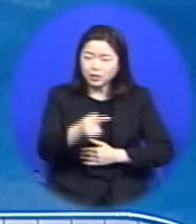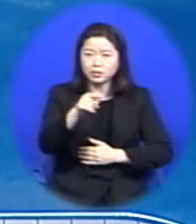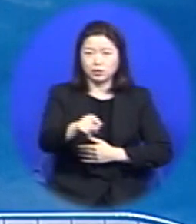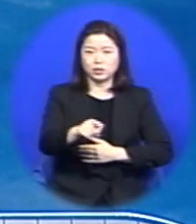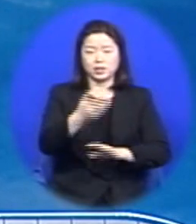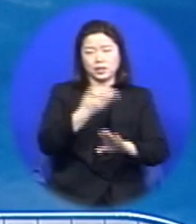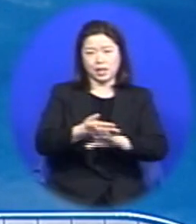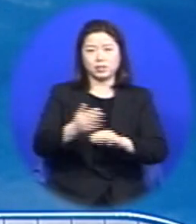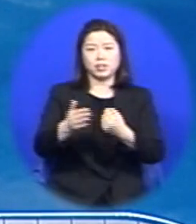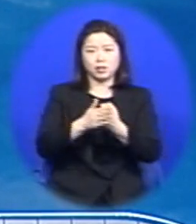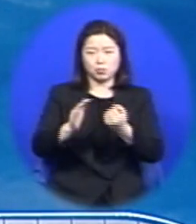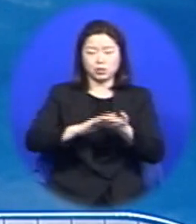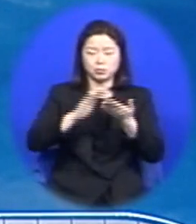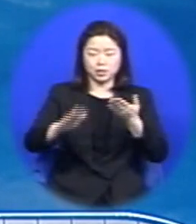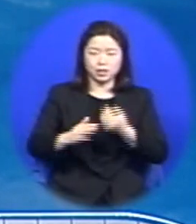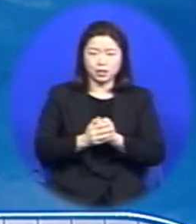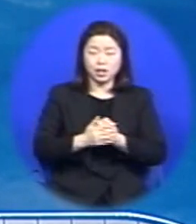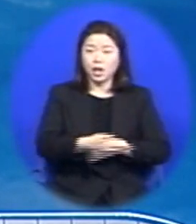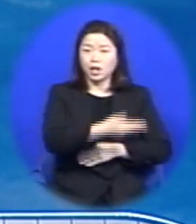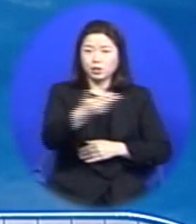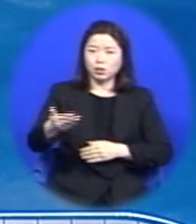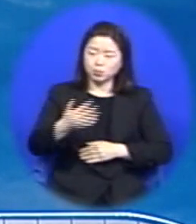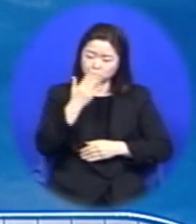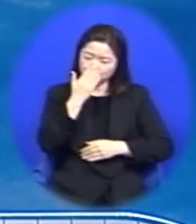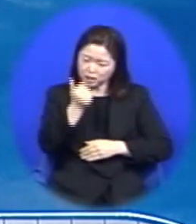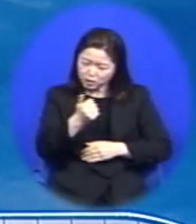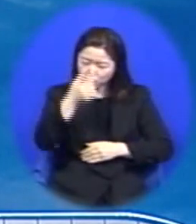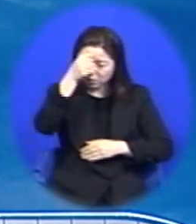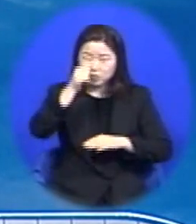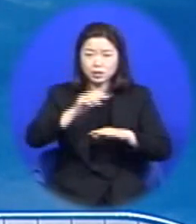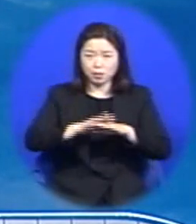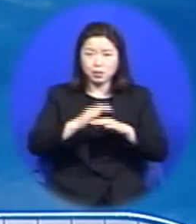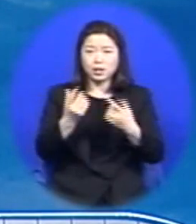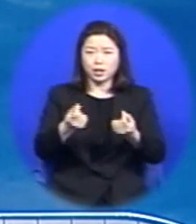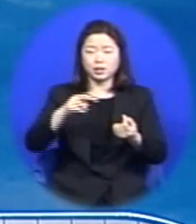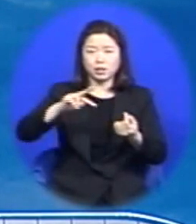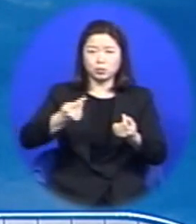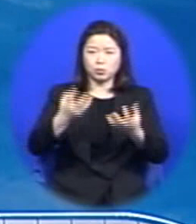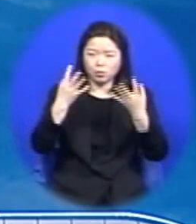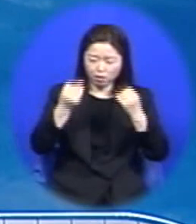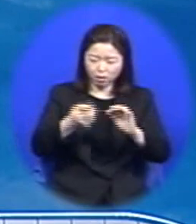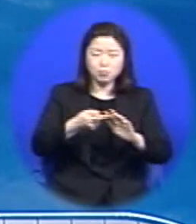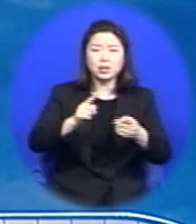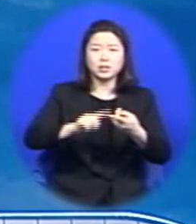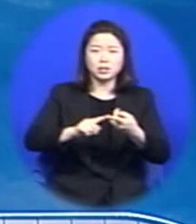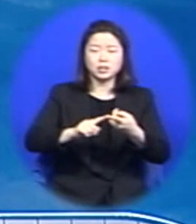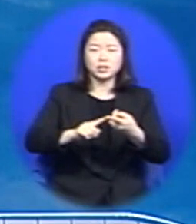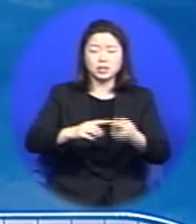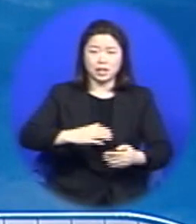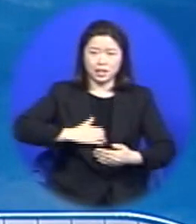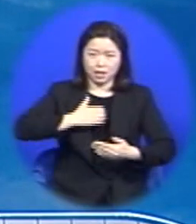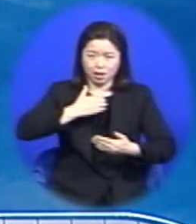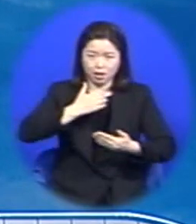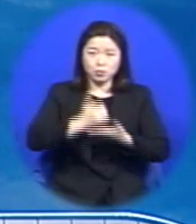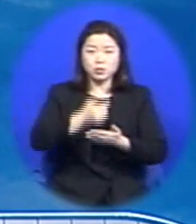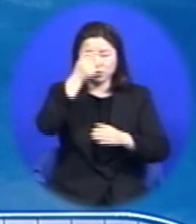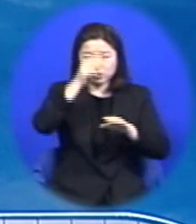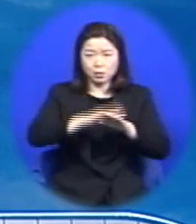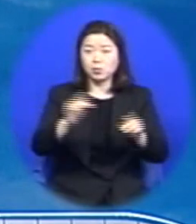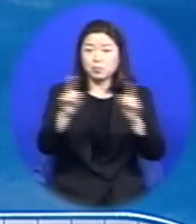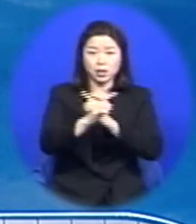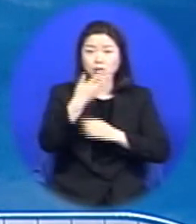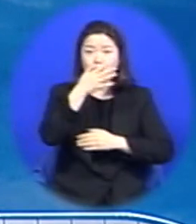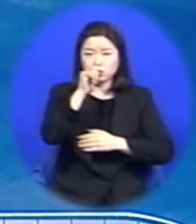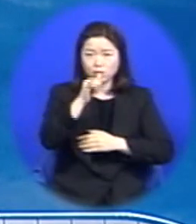그렇습니다. 여러분, 지겨운 예배 같아도 얼마든지 감격스러운 예배로 바뀌어질 수 있어요. 똑같은